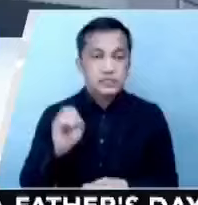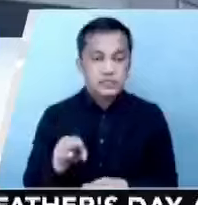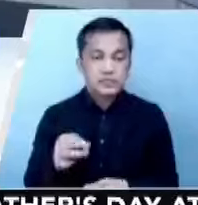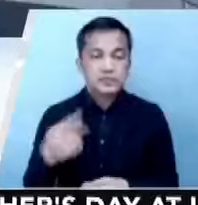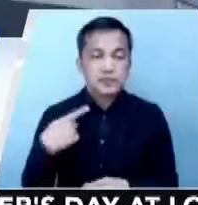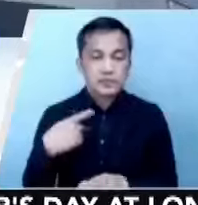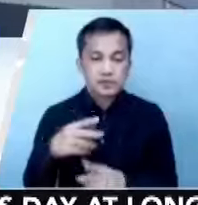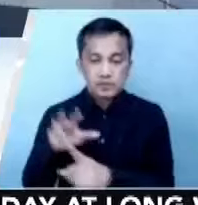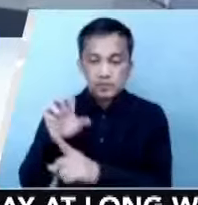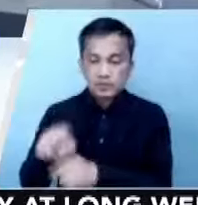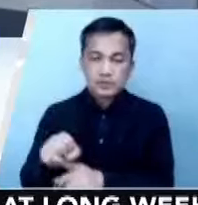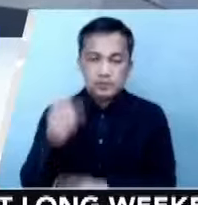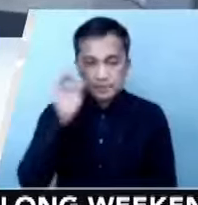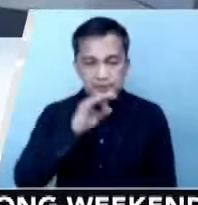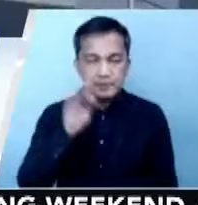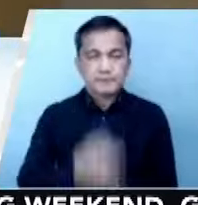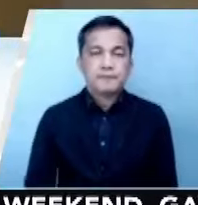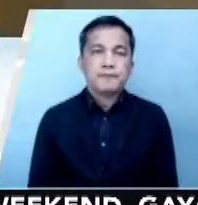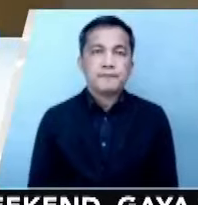maarestong Pilipino.